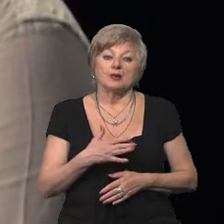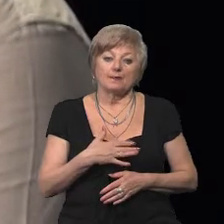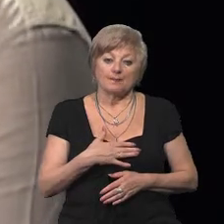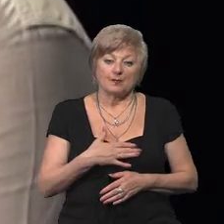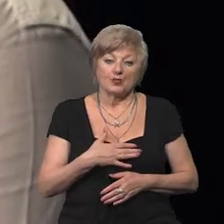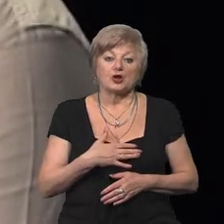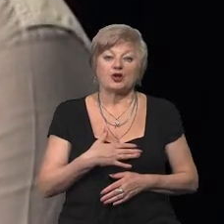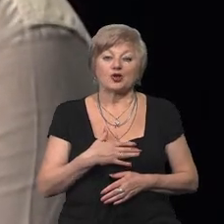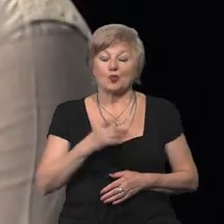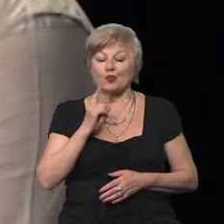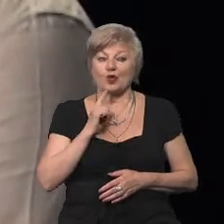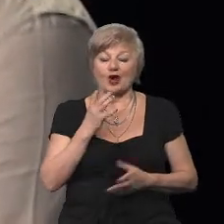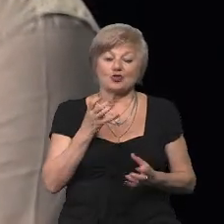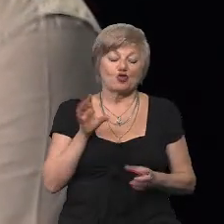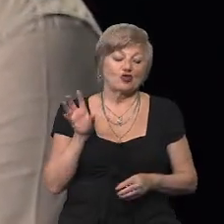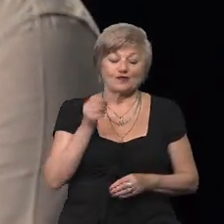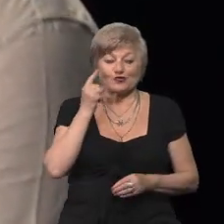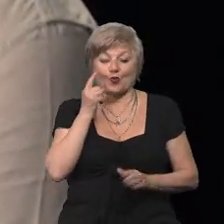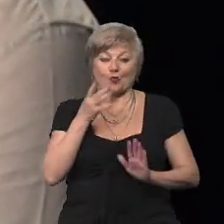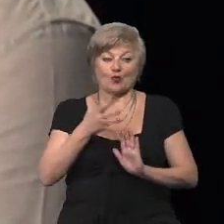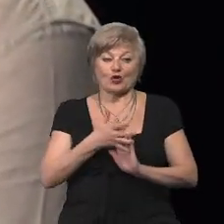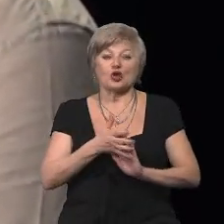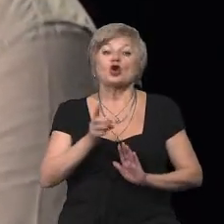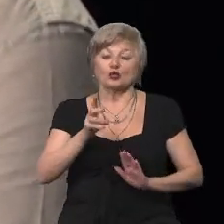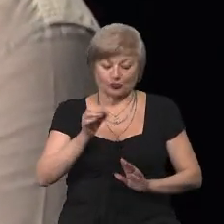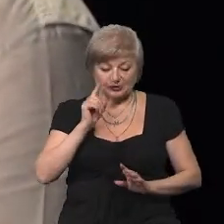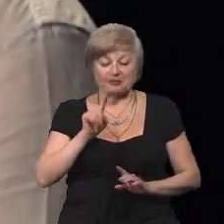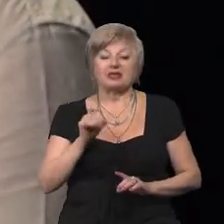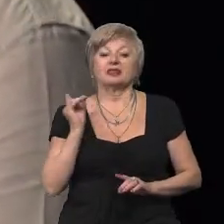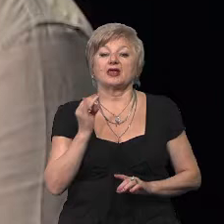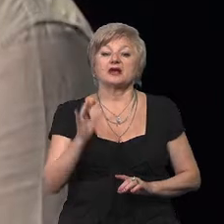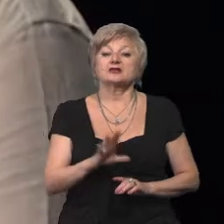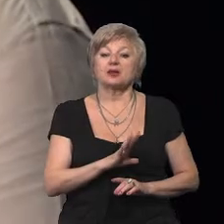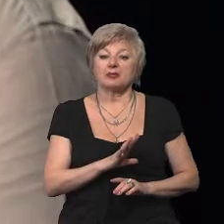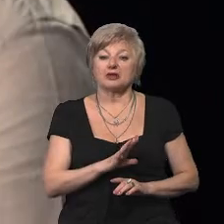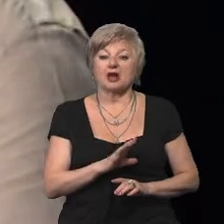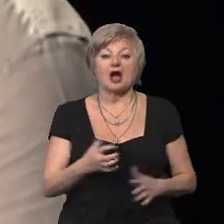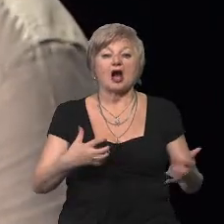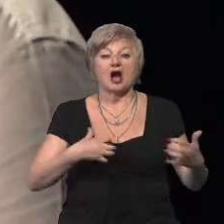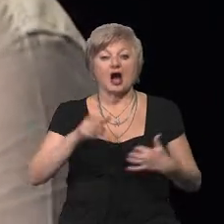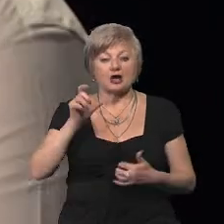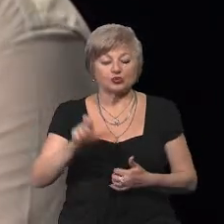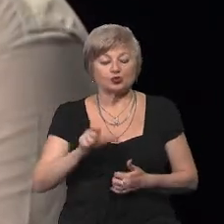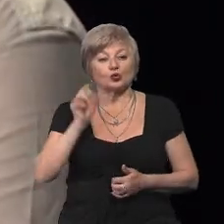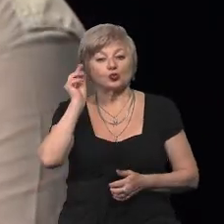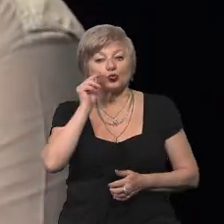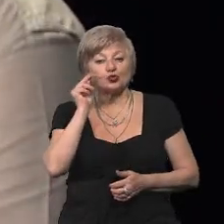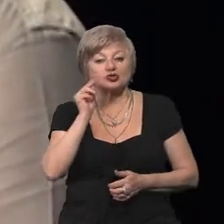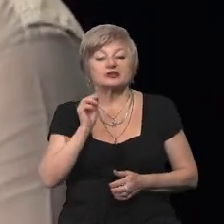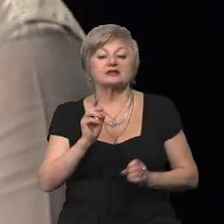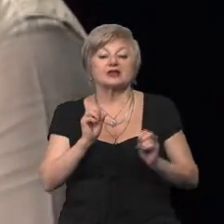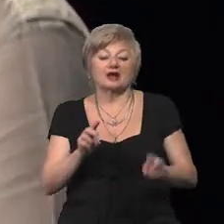пока не поняли, что это было, но это было интересно. А опять же, актеры учились. А где тут выход? А почему в одну